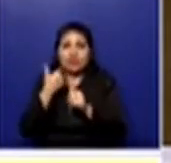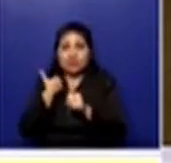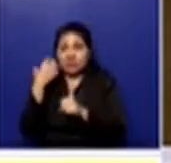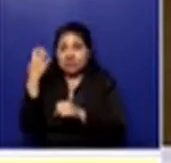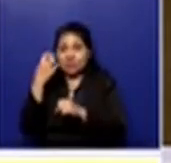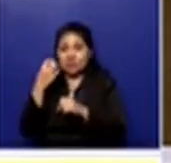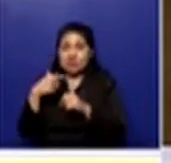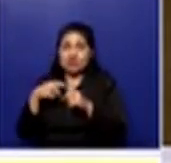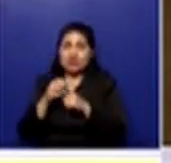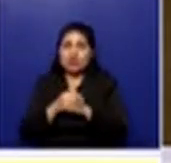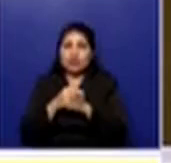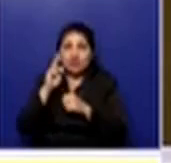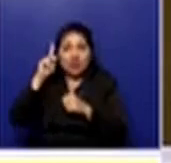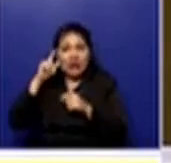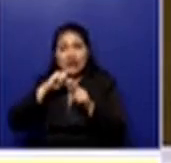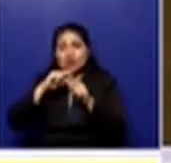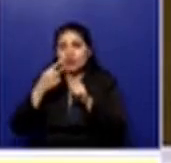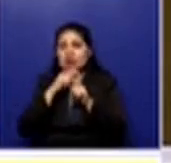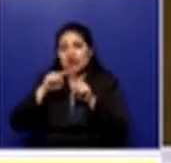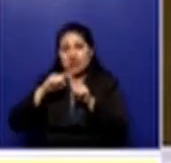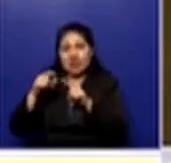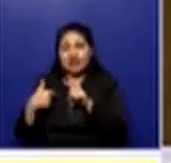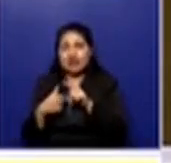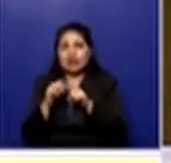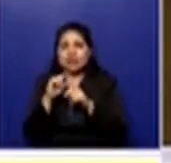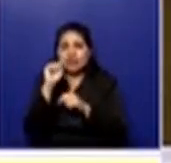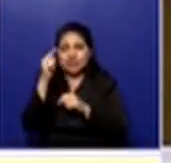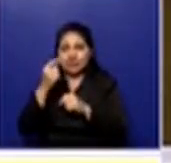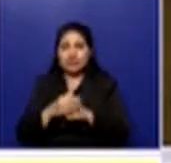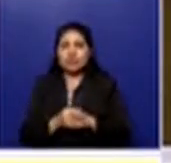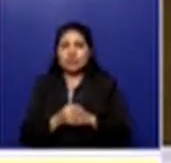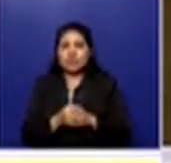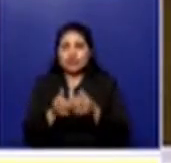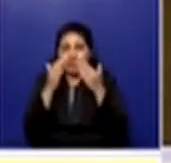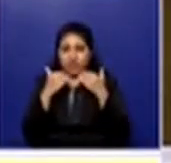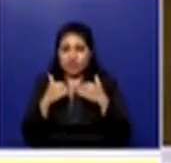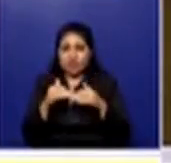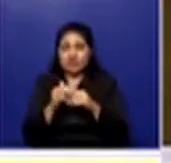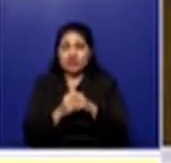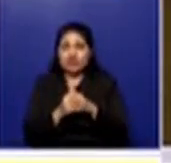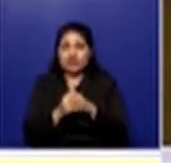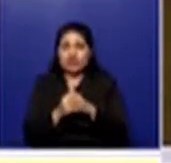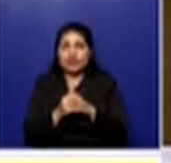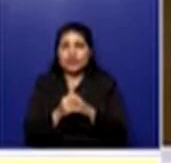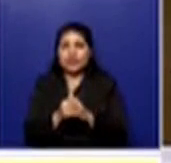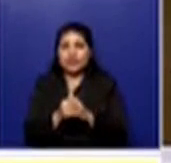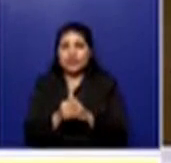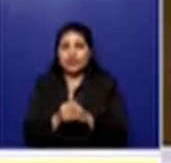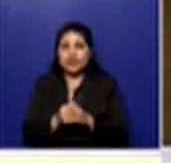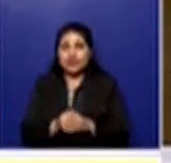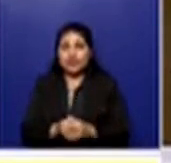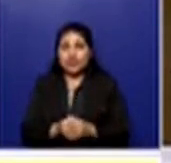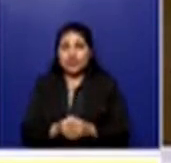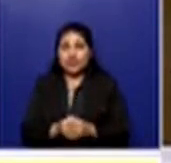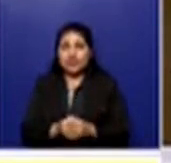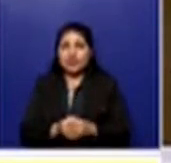ต่างๆนะคะนั้นก็จะทำให้เข้าถึงกลุ่มต่างๆมากขึ้นค่ะอีกประเด็นนึงคือเรื่องที่ท่านฝากไว้ในเรื่องของ